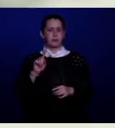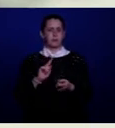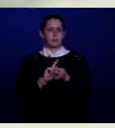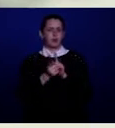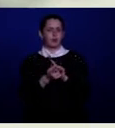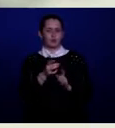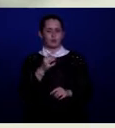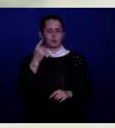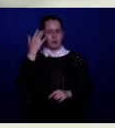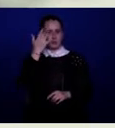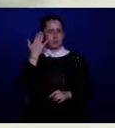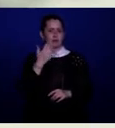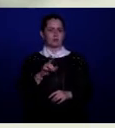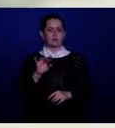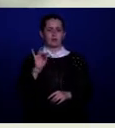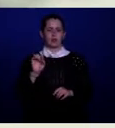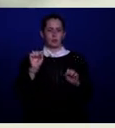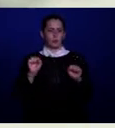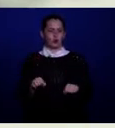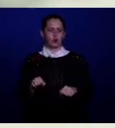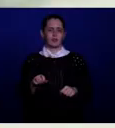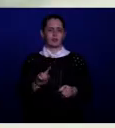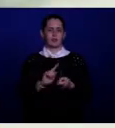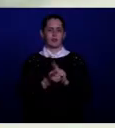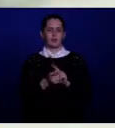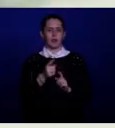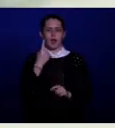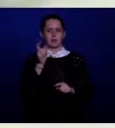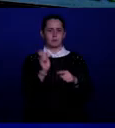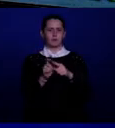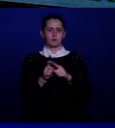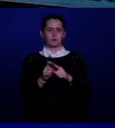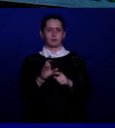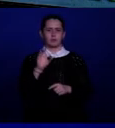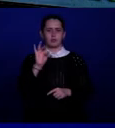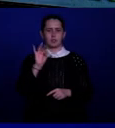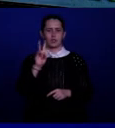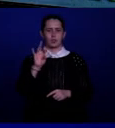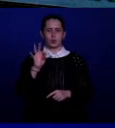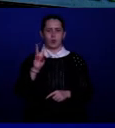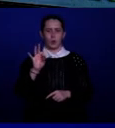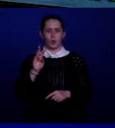в переносном смысле. И его можно заменить одним словом – синонимом.